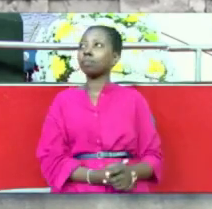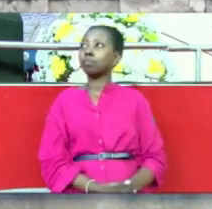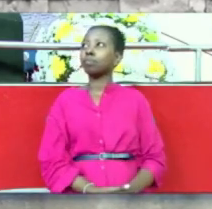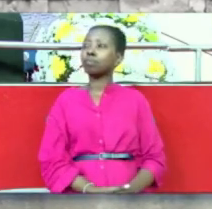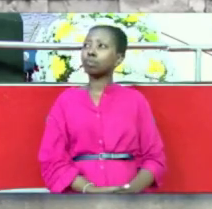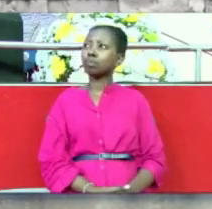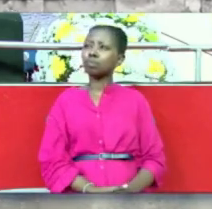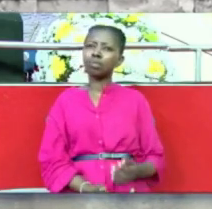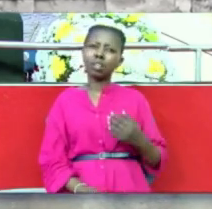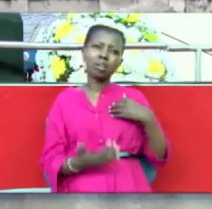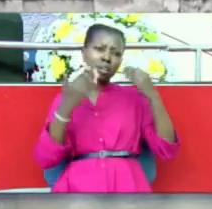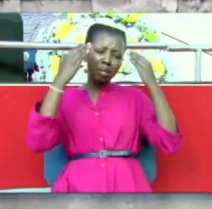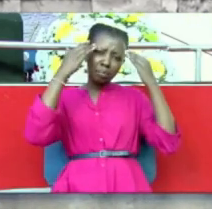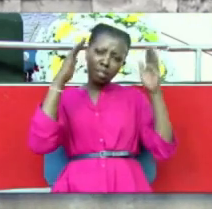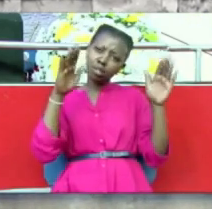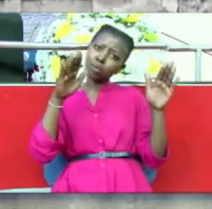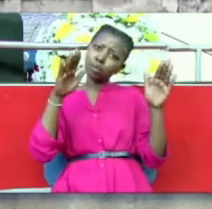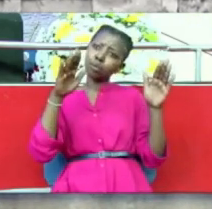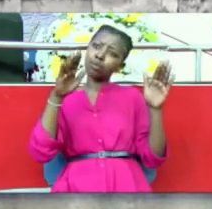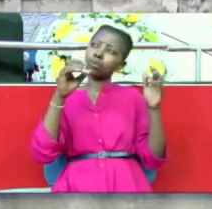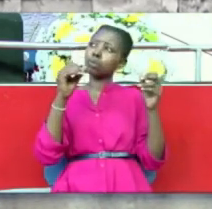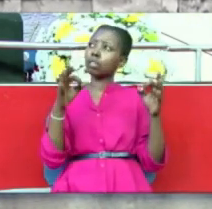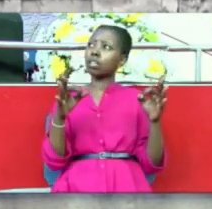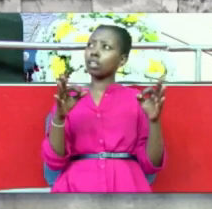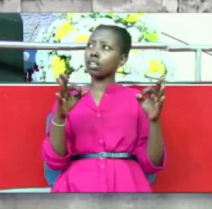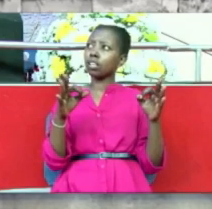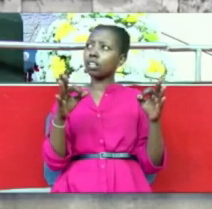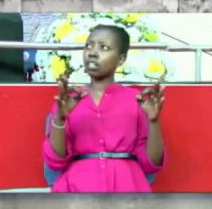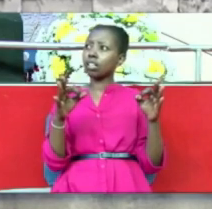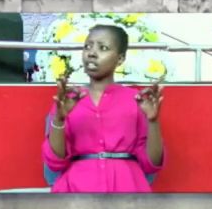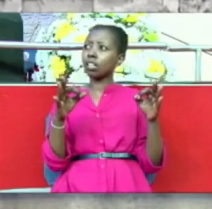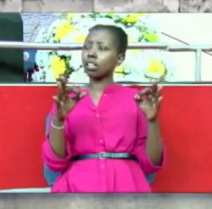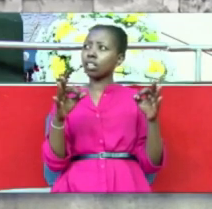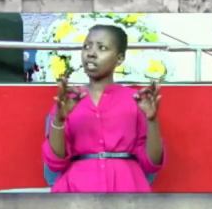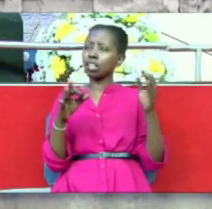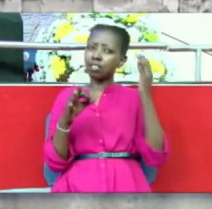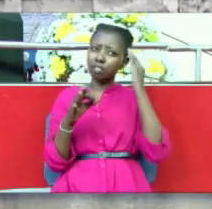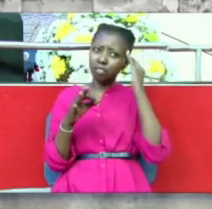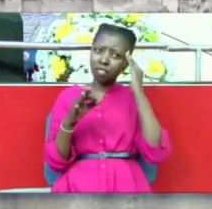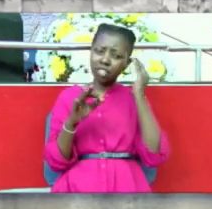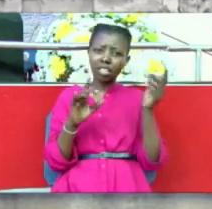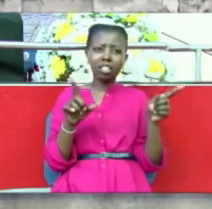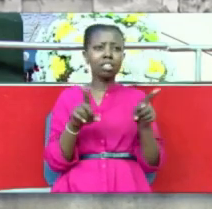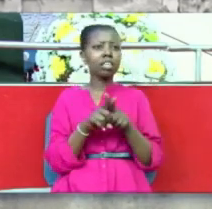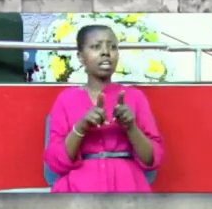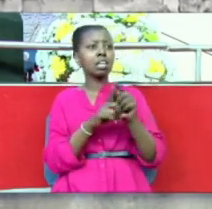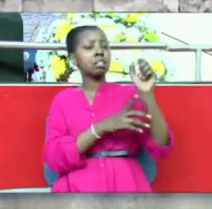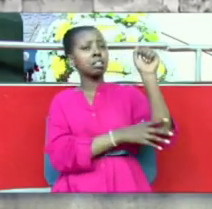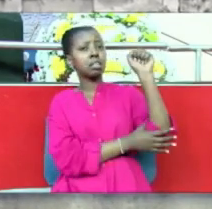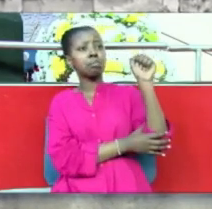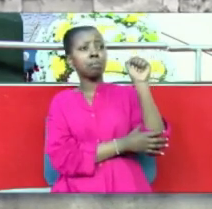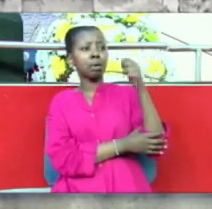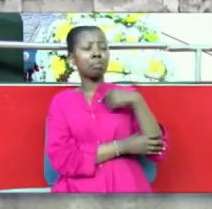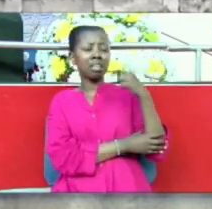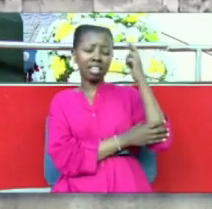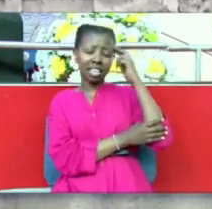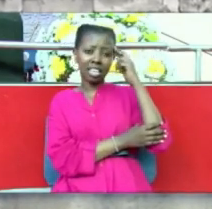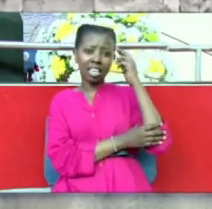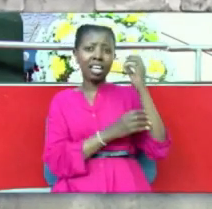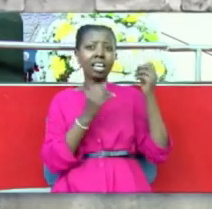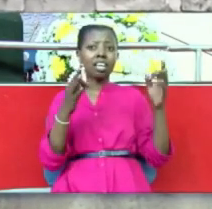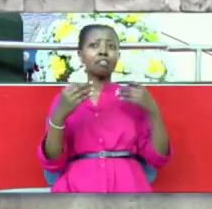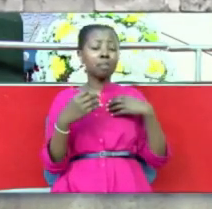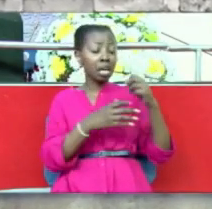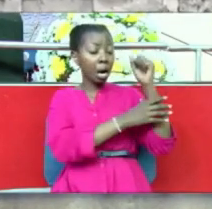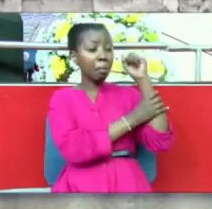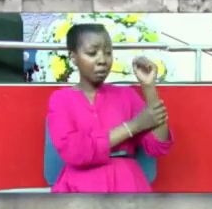I don't know whether you have thought like Abraham. I've thought. Nimefikiria siku moja kama ningekuwa mimi. Waero, niambiwe